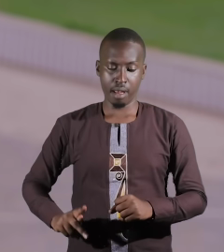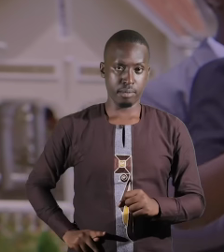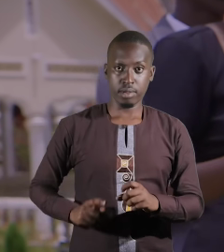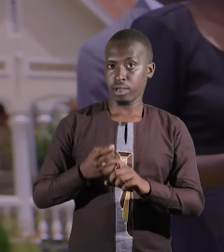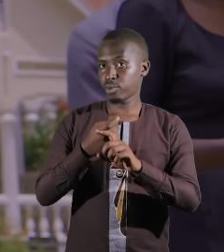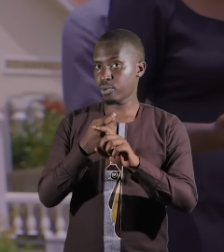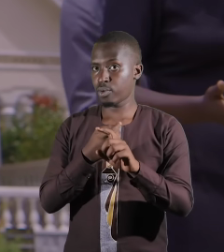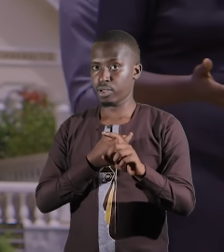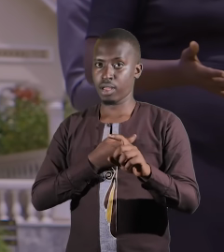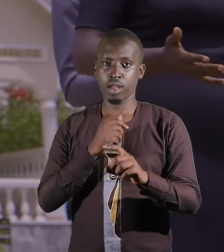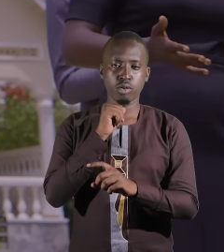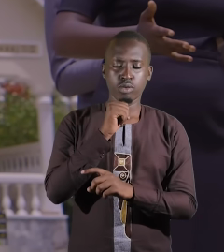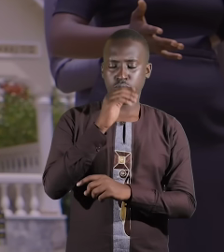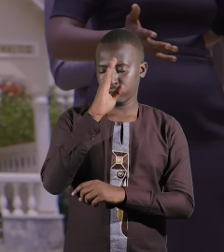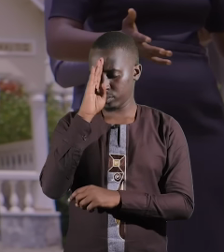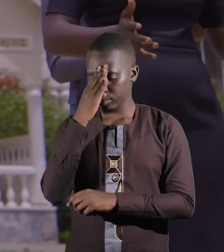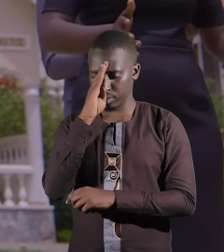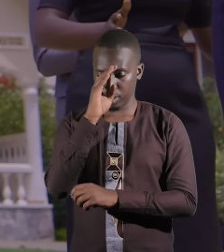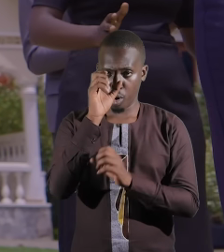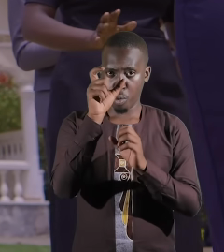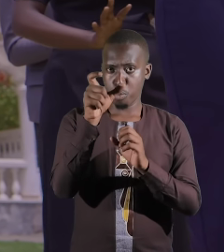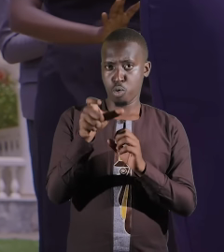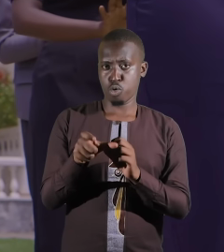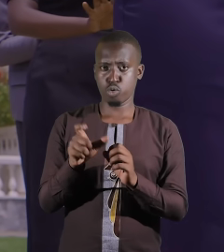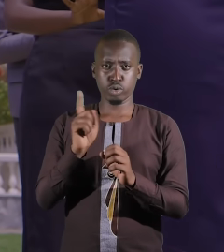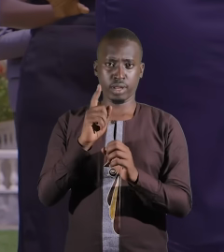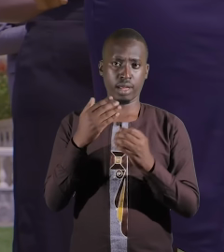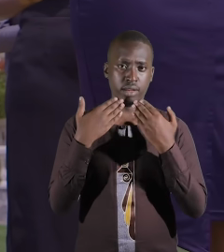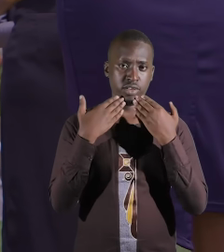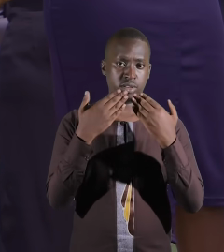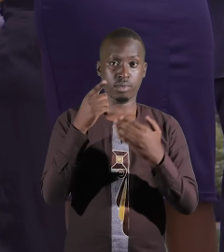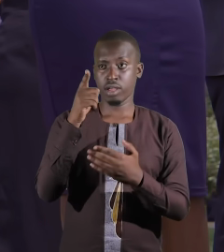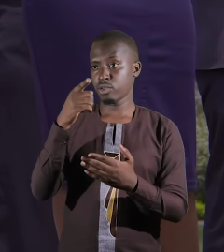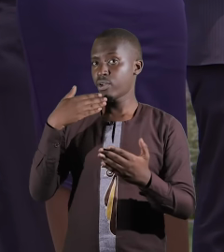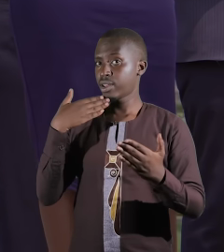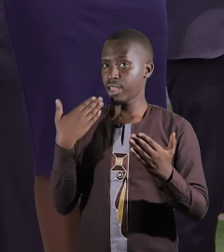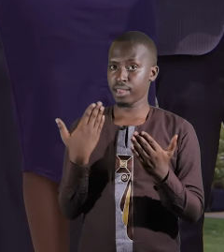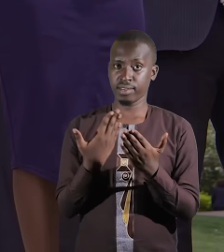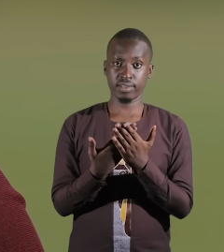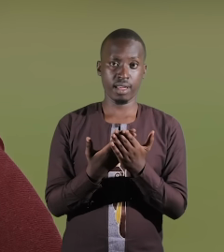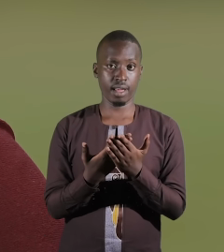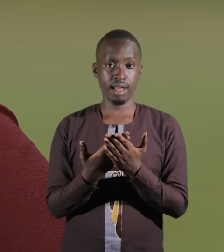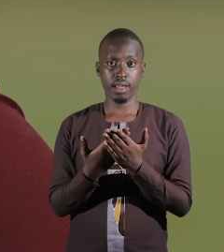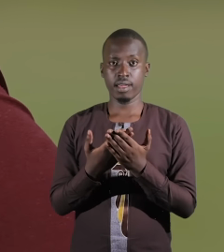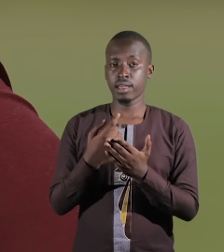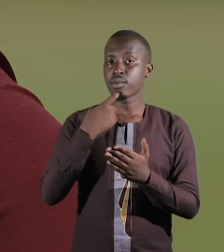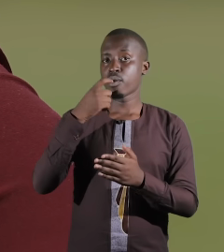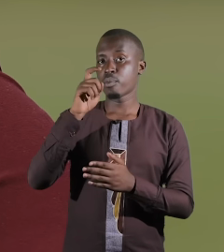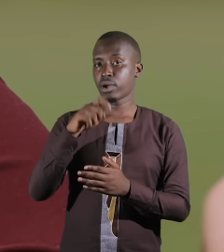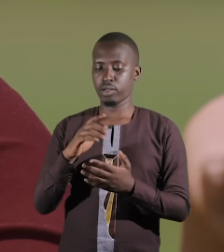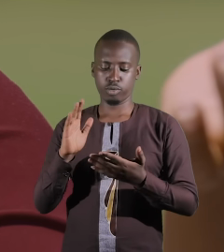yadukuye ndashidikanya niba hari umuntu n'umwe wayigaya iyo neza